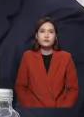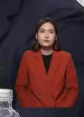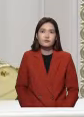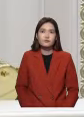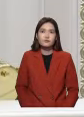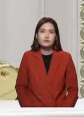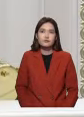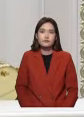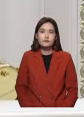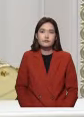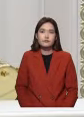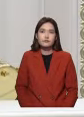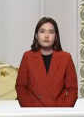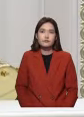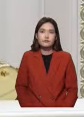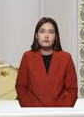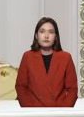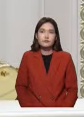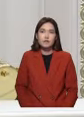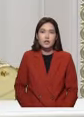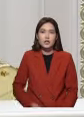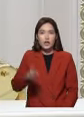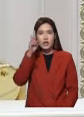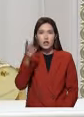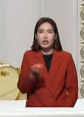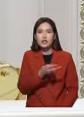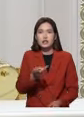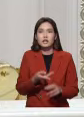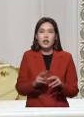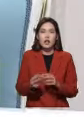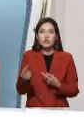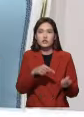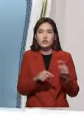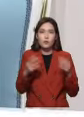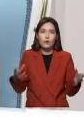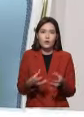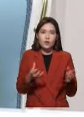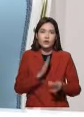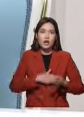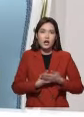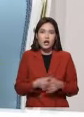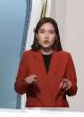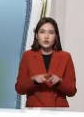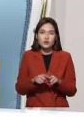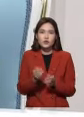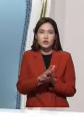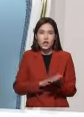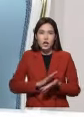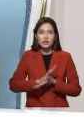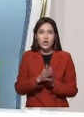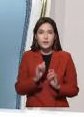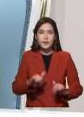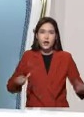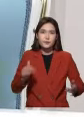партнерство и союзнические отношения. Елдеріміз арасындағы стратегиялық серіктестік пен одақтастық қатынастар сенімді түрде әрі табысты дамып келеді. Оны